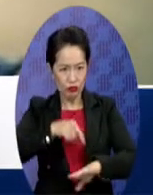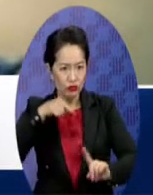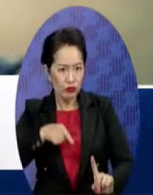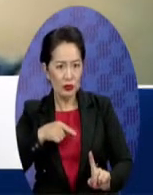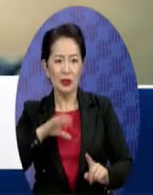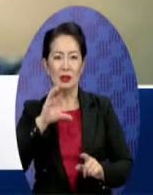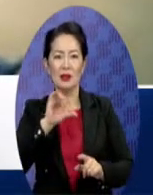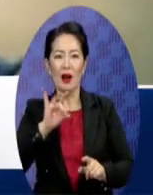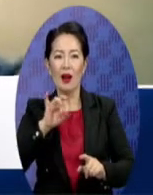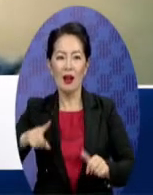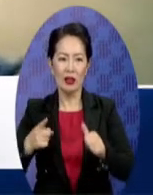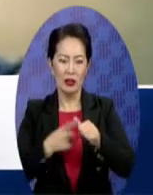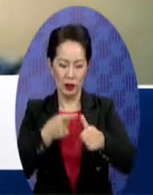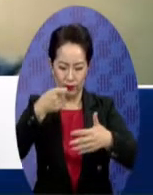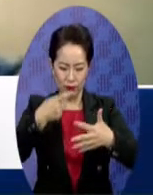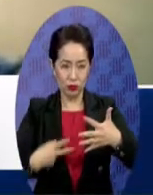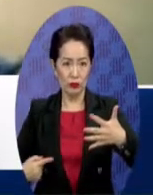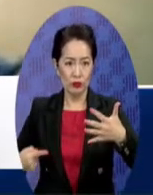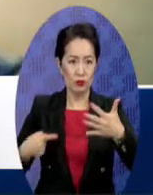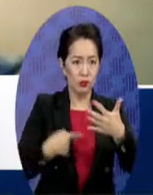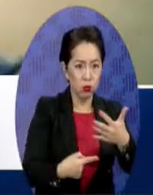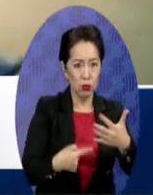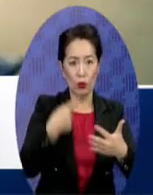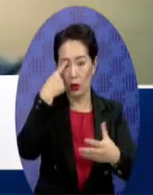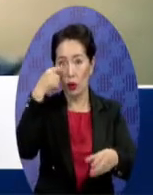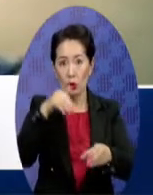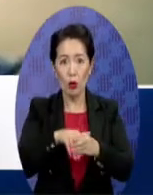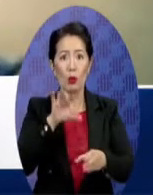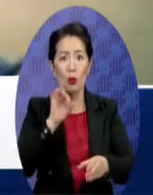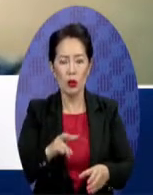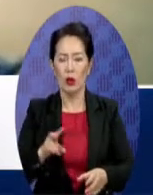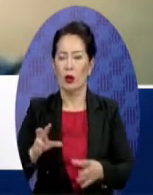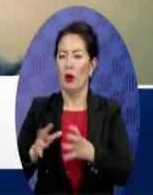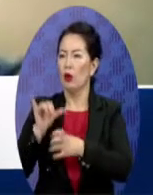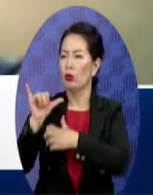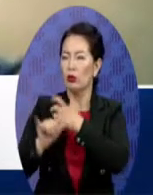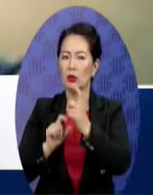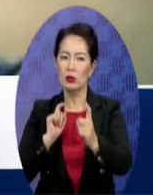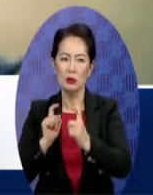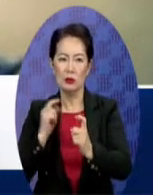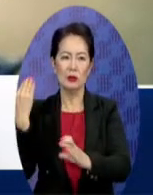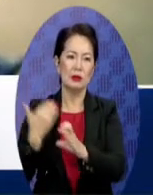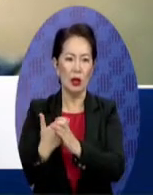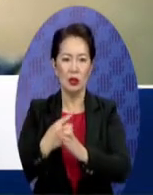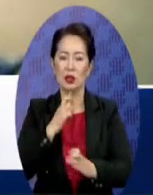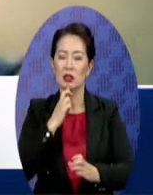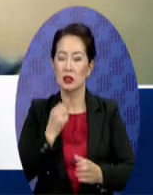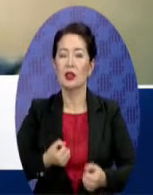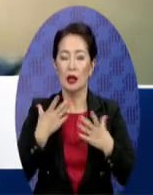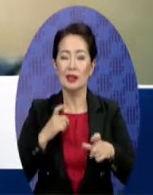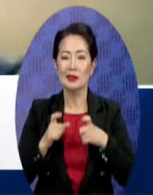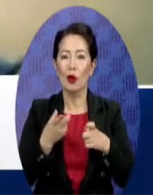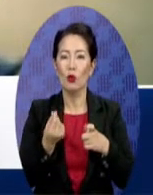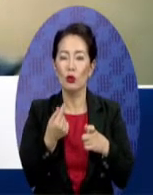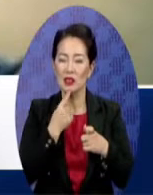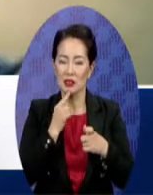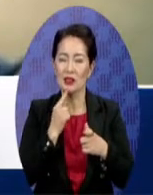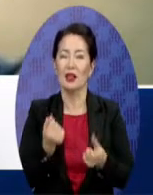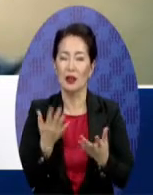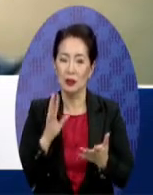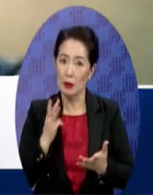улстай хийх мөнгөн гүйлгээнд саад учирч үүнээс шалтгаалсан санхүүгийн эрсдэл үүсч болзошгүй байгаа юм. Хурлын эцсийн шийдвэр